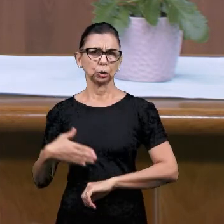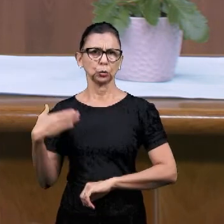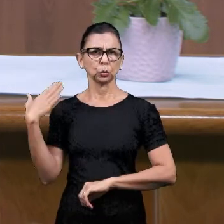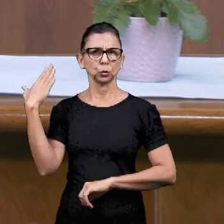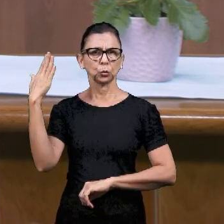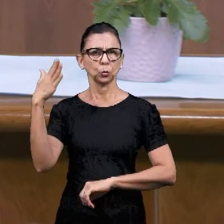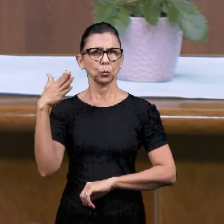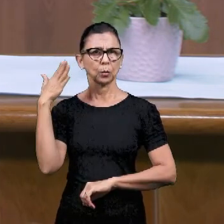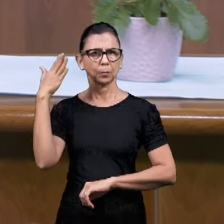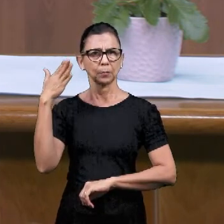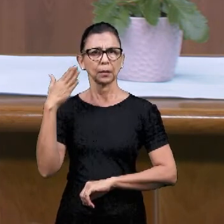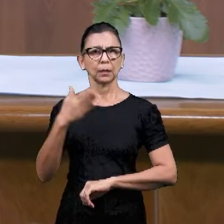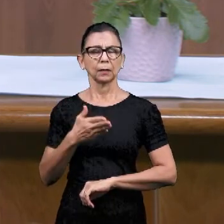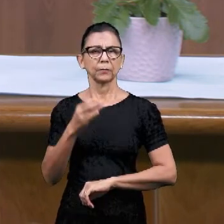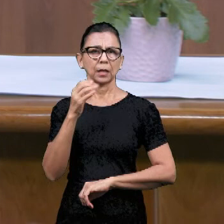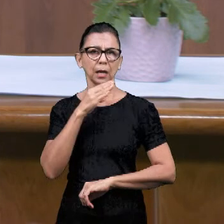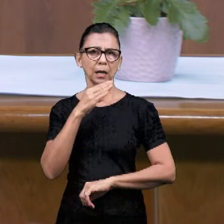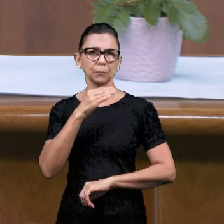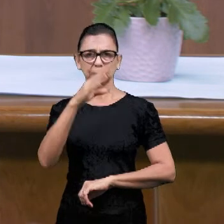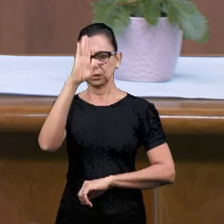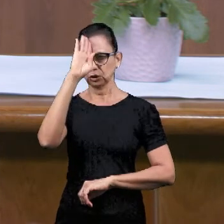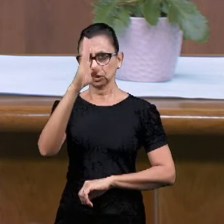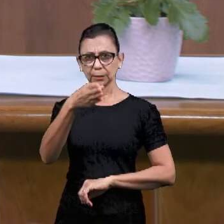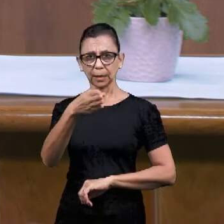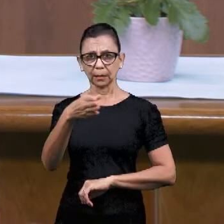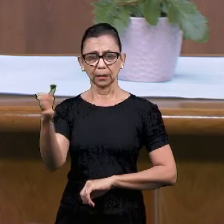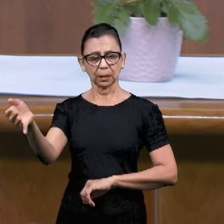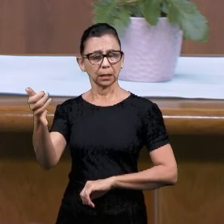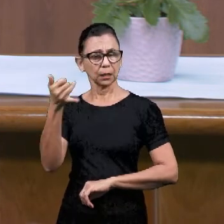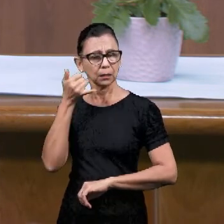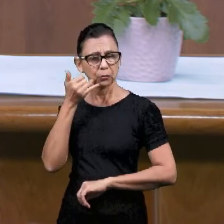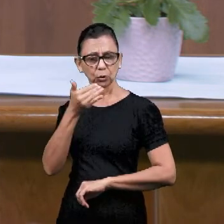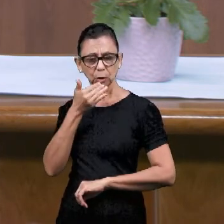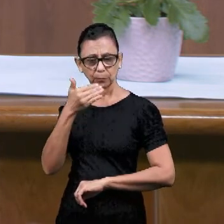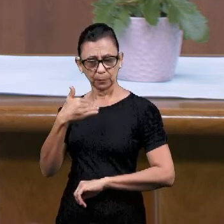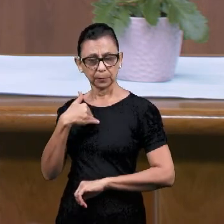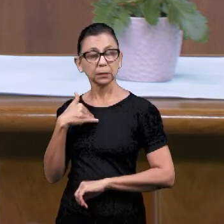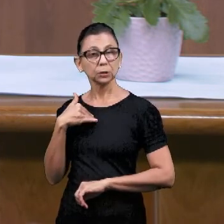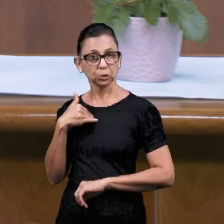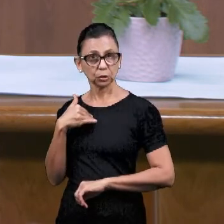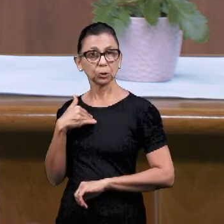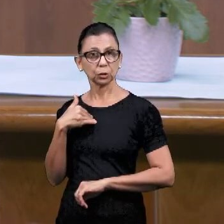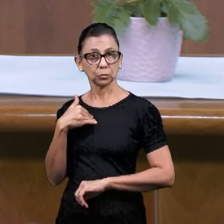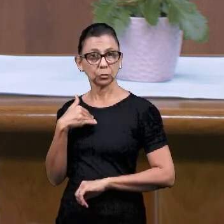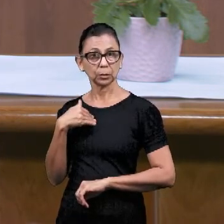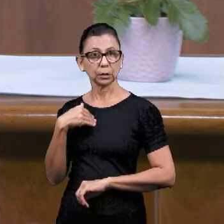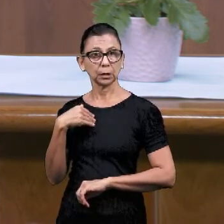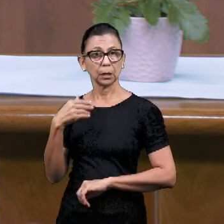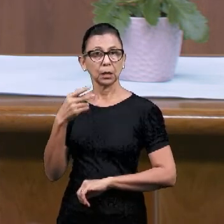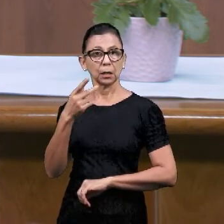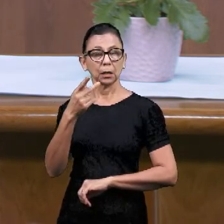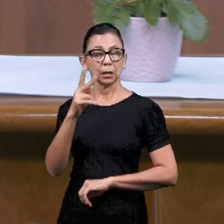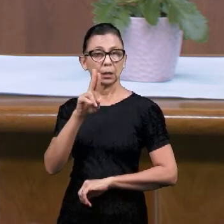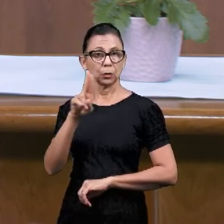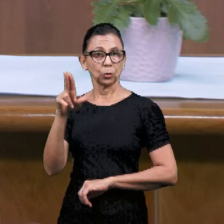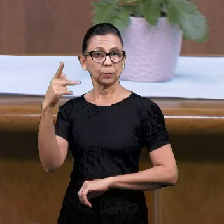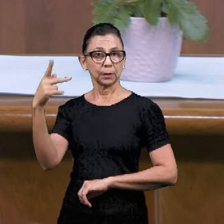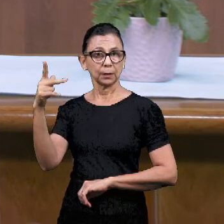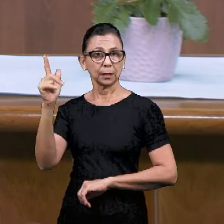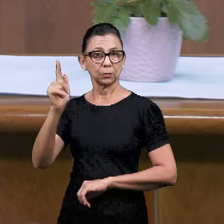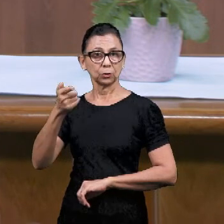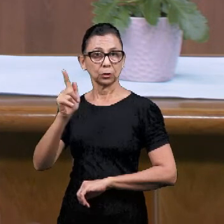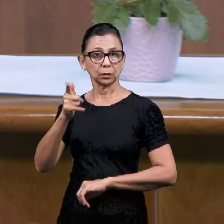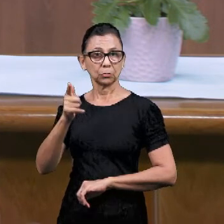Jodetti qui m'a appelé et a dit que cette salutation soit faite en son nom, le président de